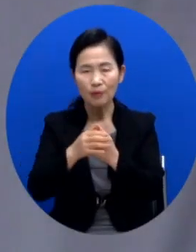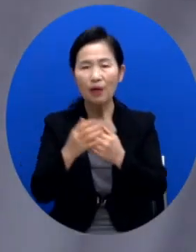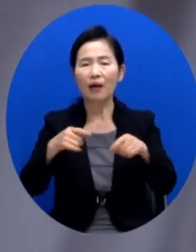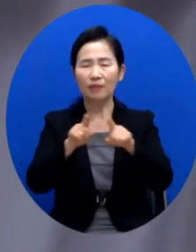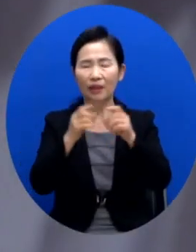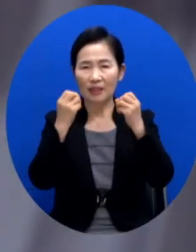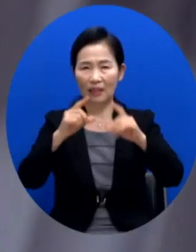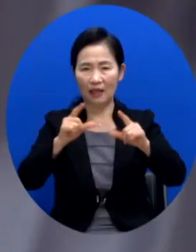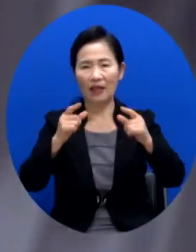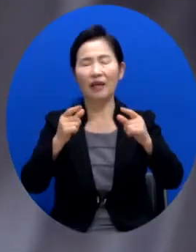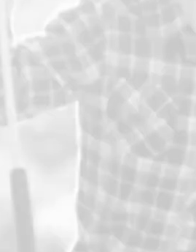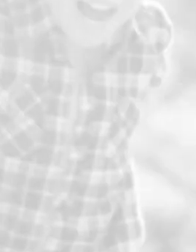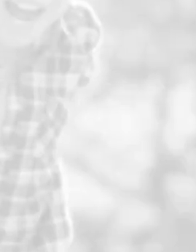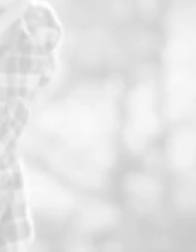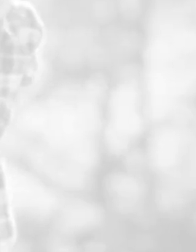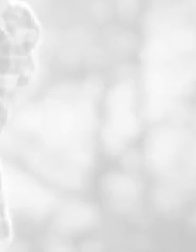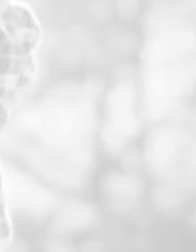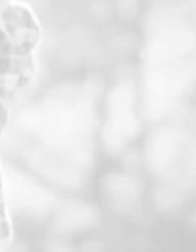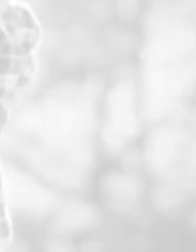나눴습니다.